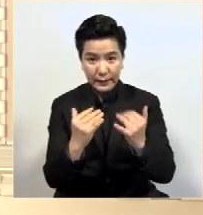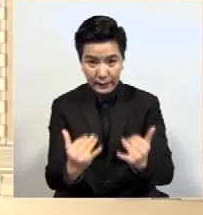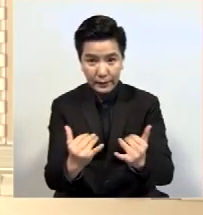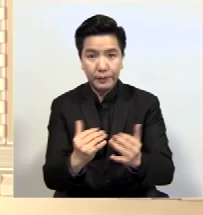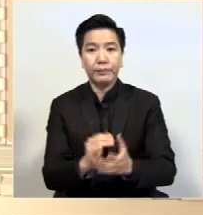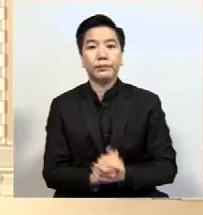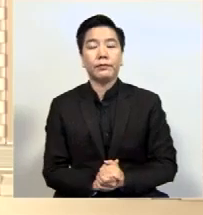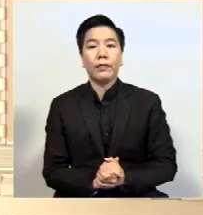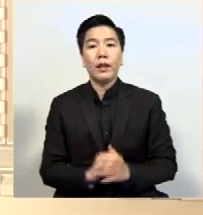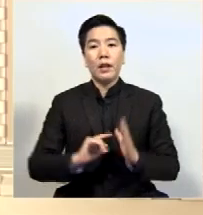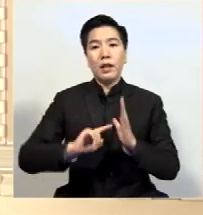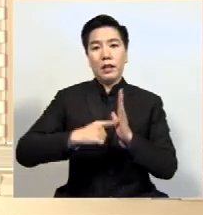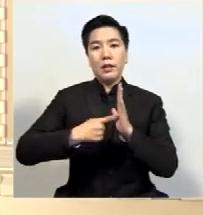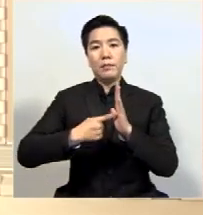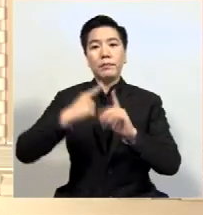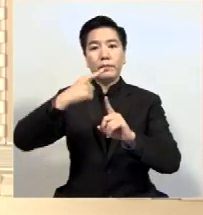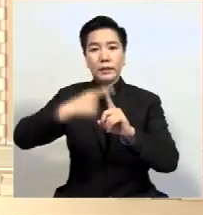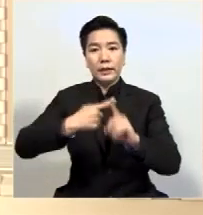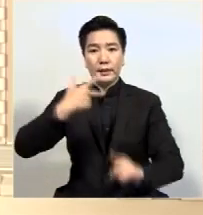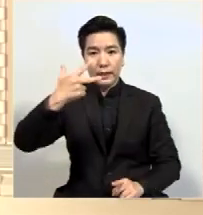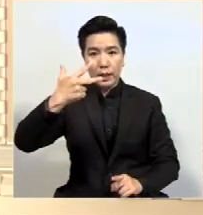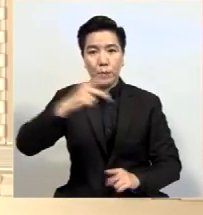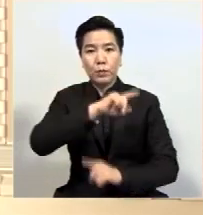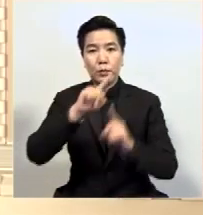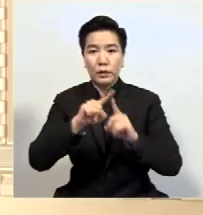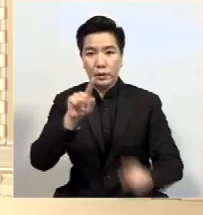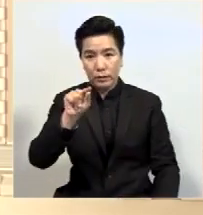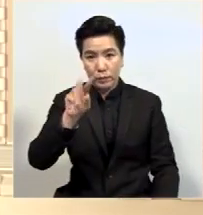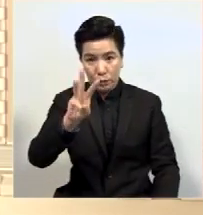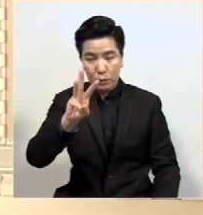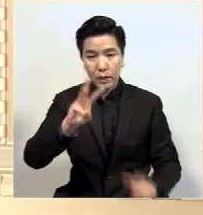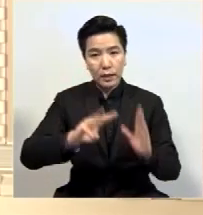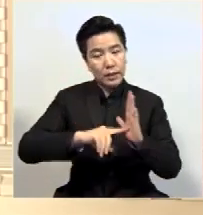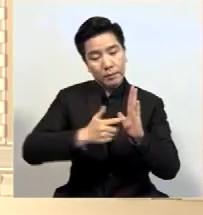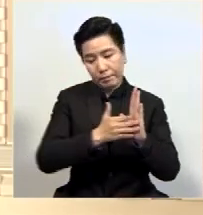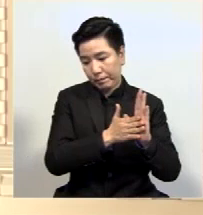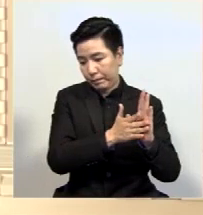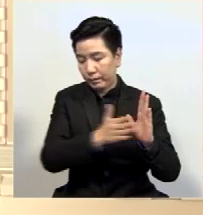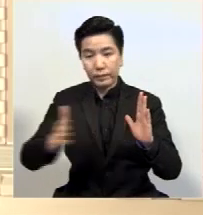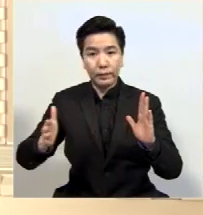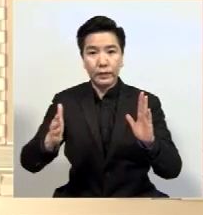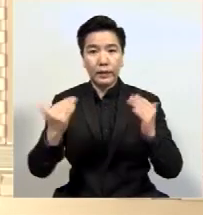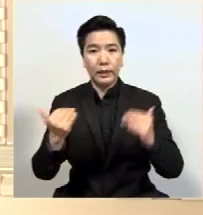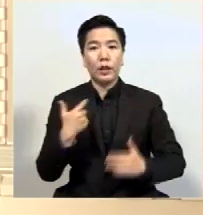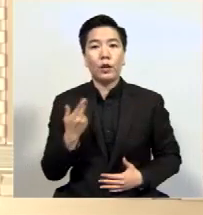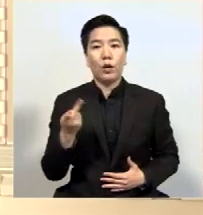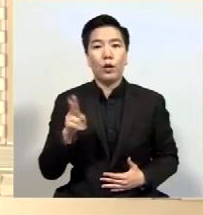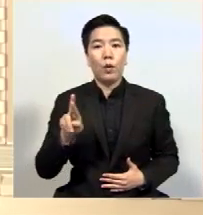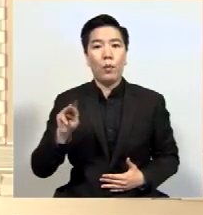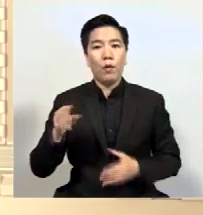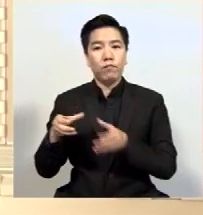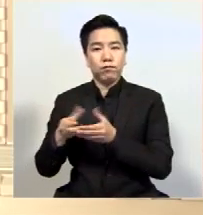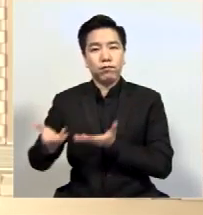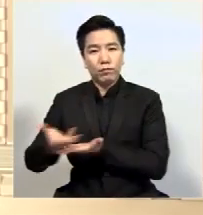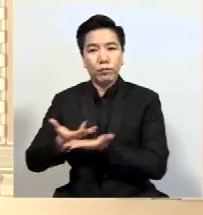ายแรงตั้งแต่วันที่26มีนาคม2563เป็นต้นไปซึ่งคณะรัฐมนตรี